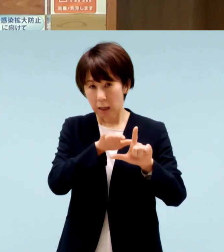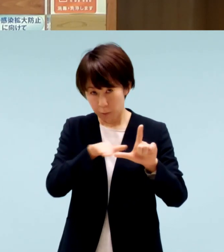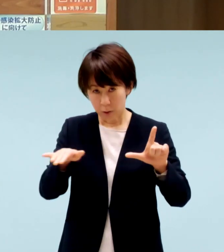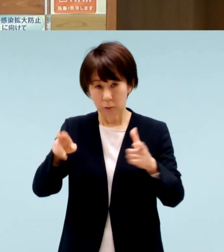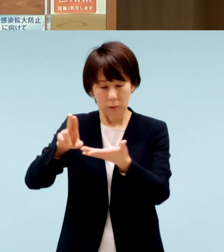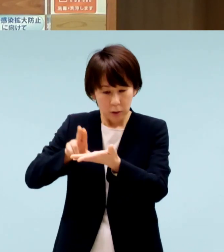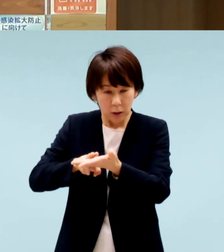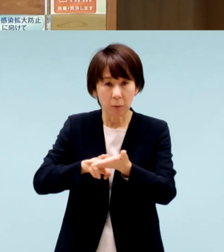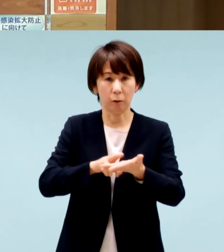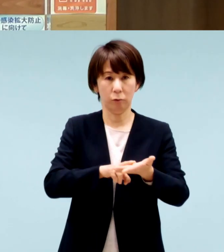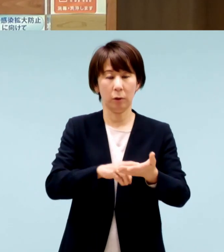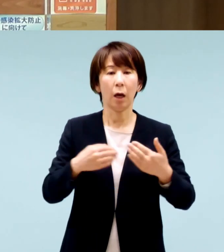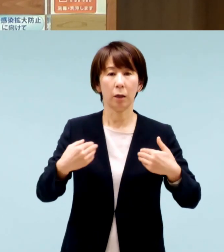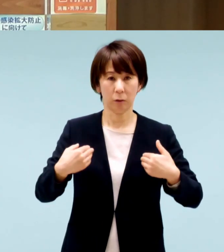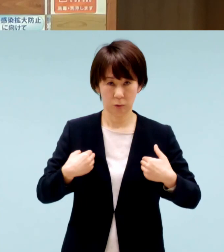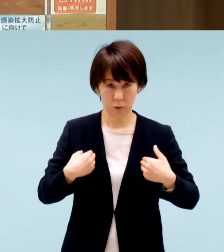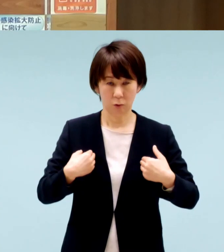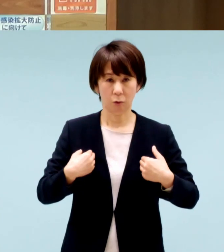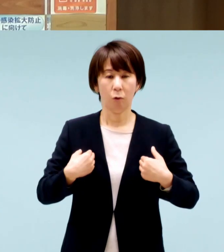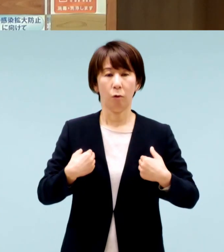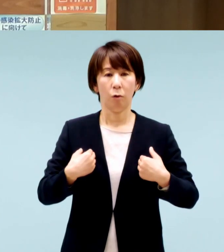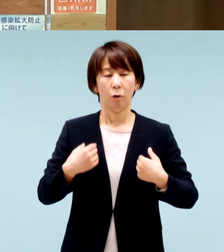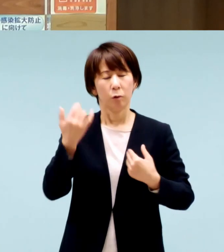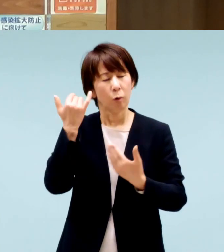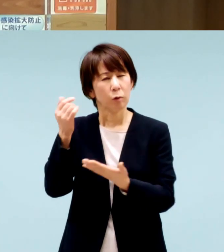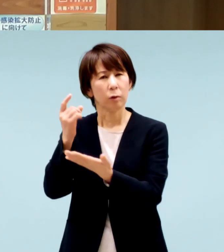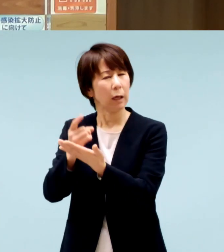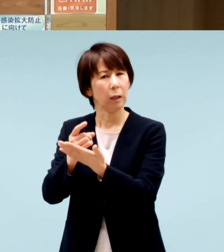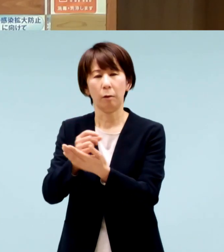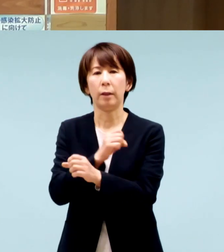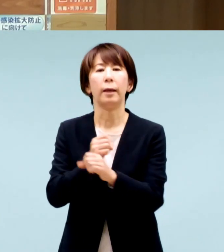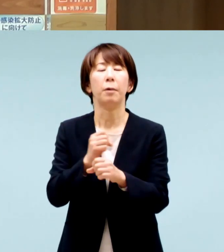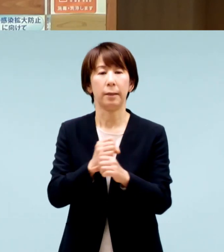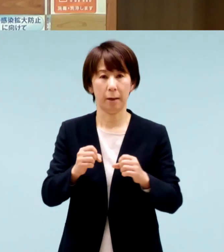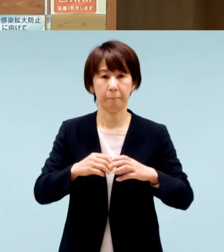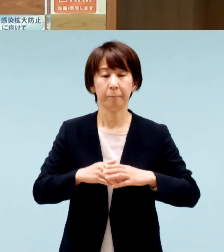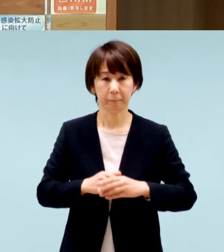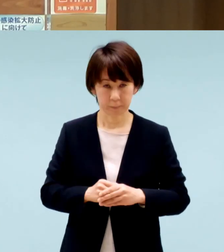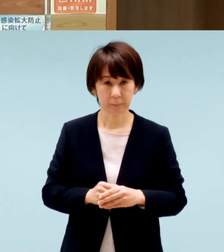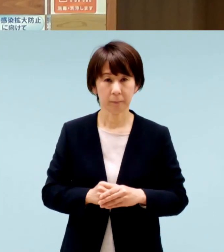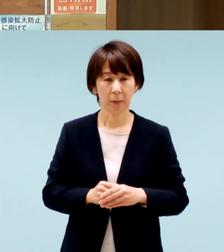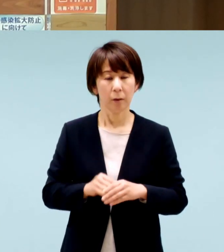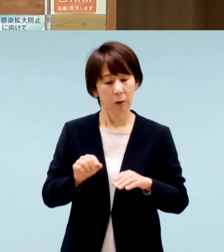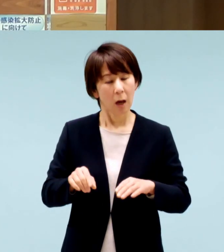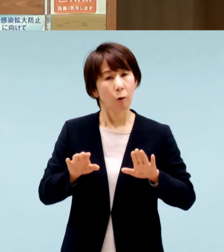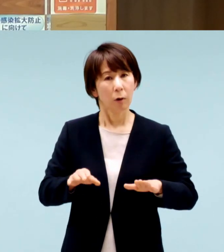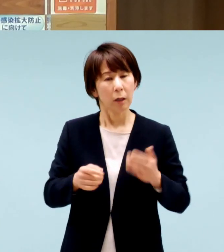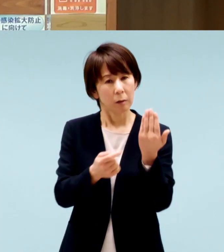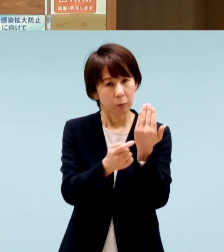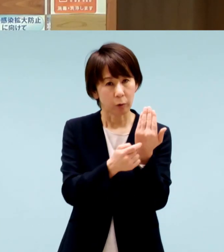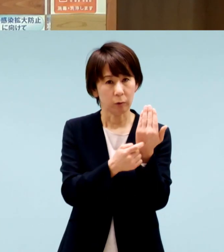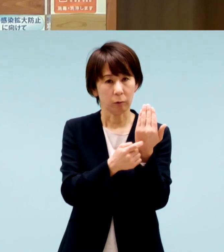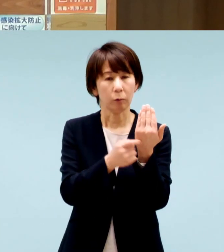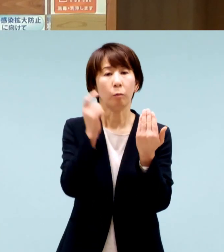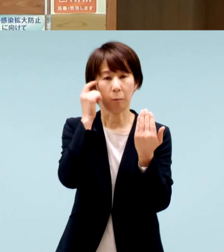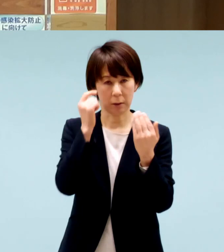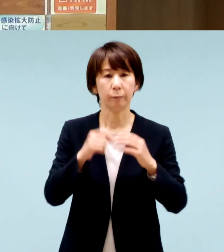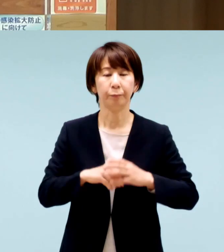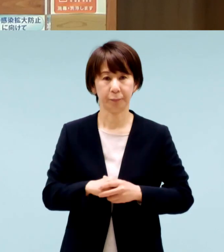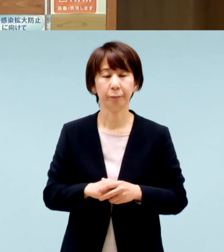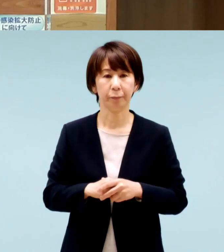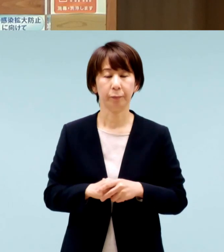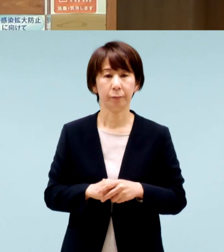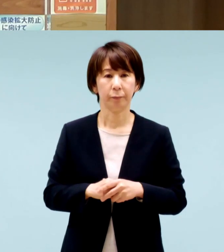でやるっていうことになかなかならないと思うんで、まあ、そこが今回重要なポイントになってくるかなと思います。でいろんな疑問を今国